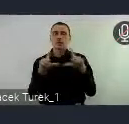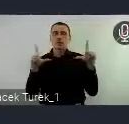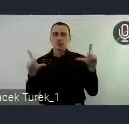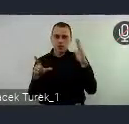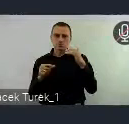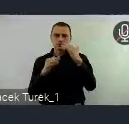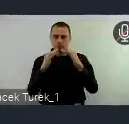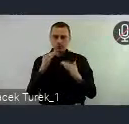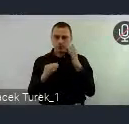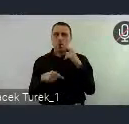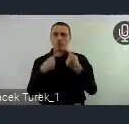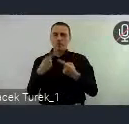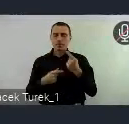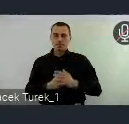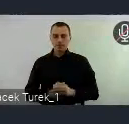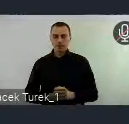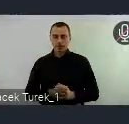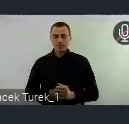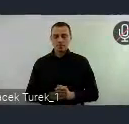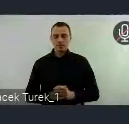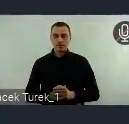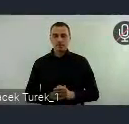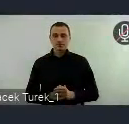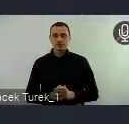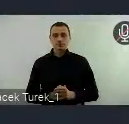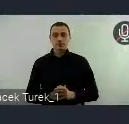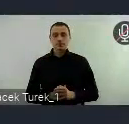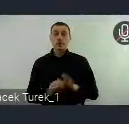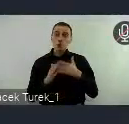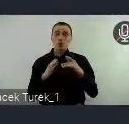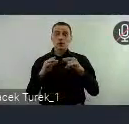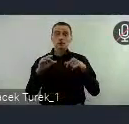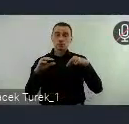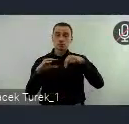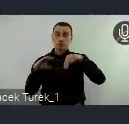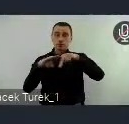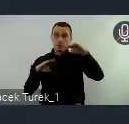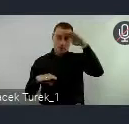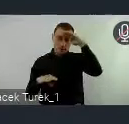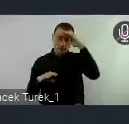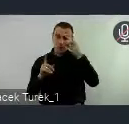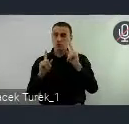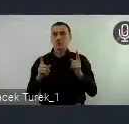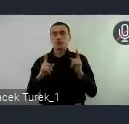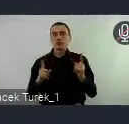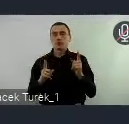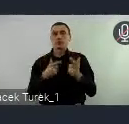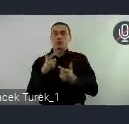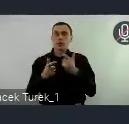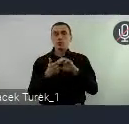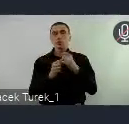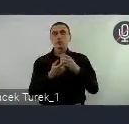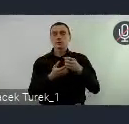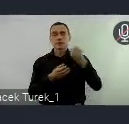do nich kilka słów o niego powiemy zatem tam gdzie się można uderzyć w głowę trzeba na to bardzo uważać postawić kwiatek